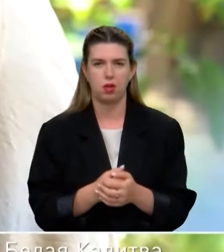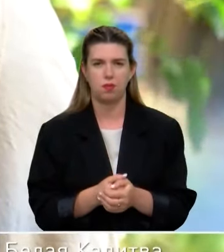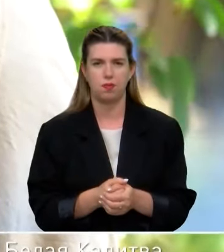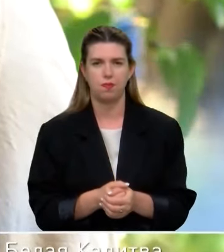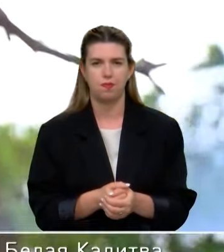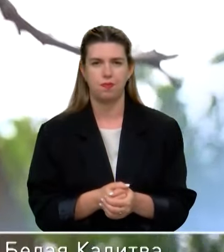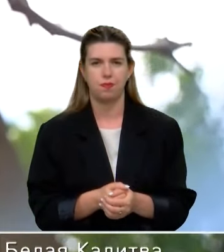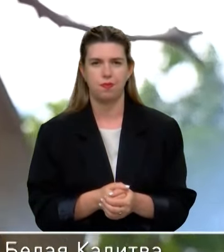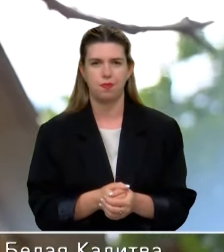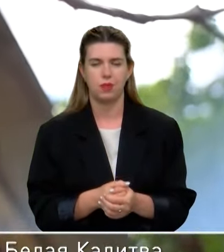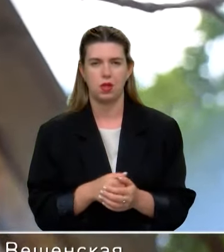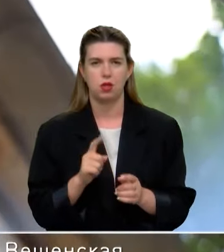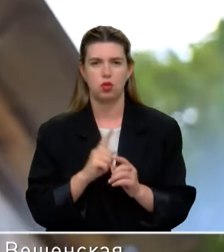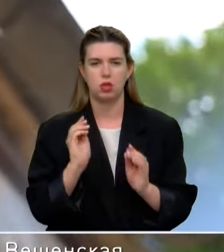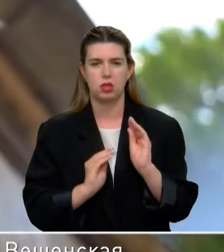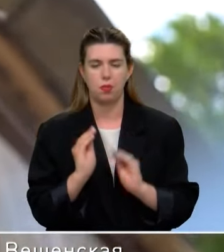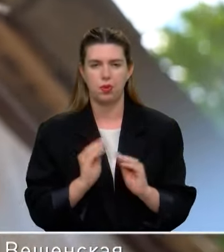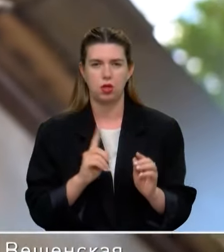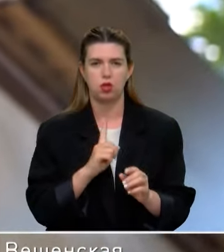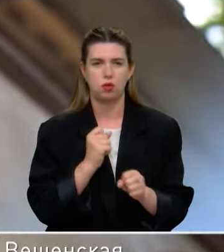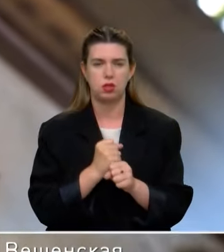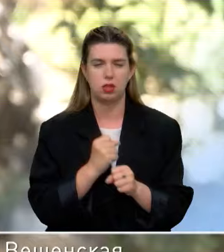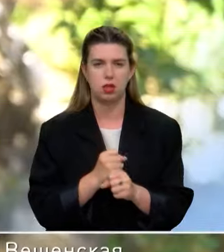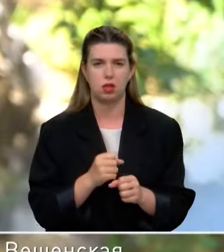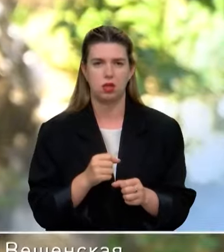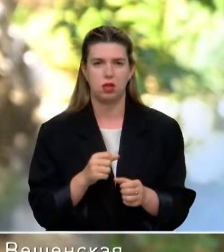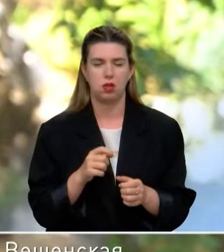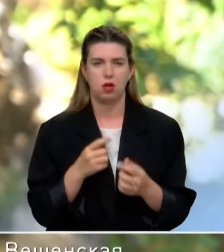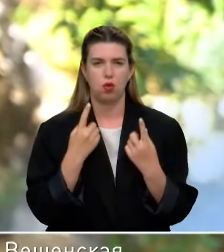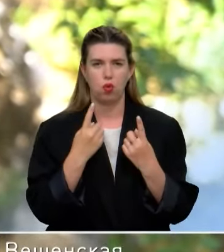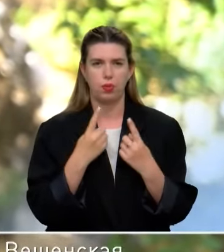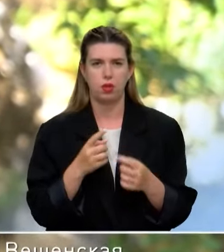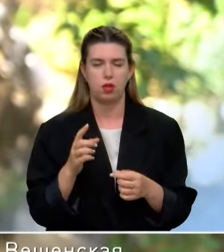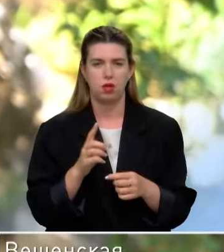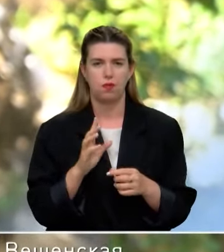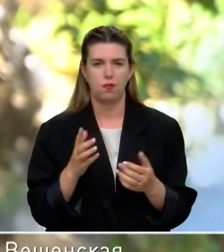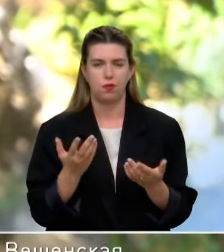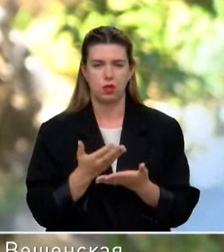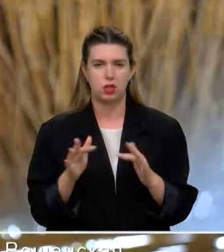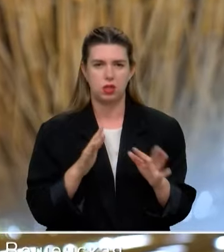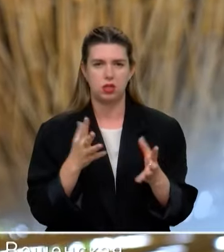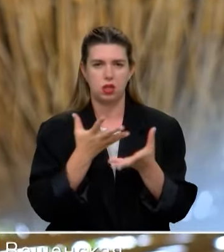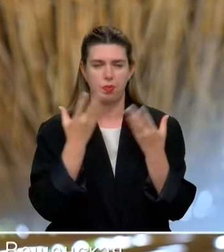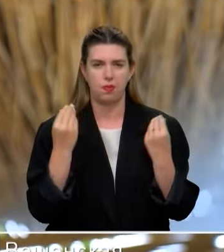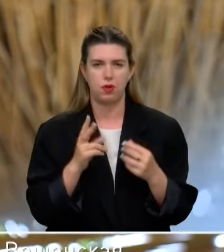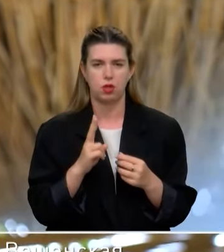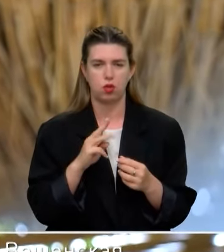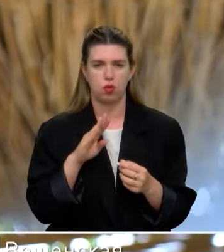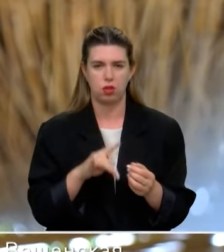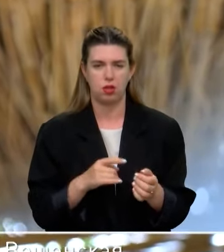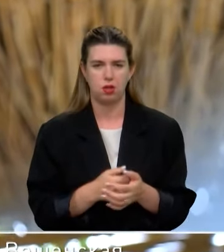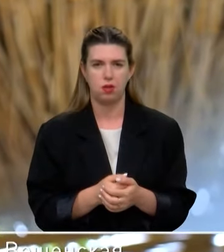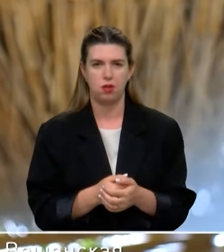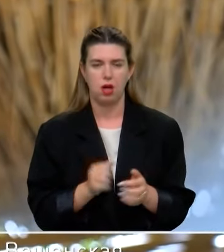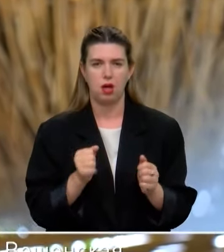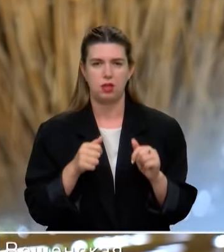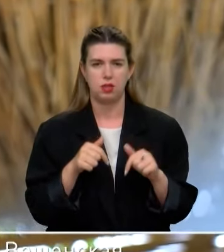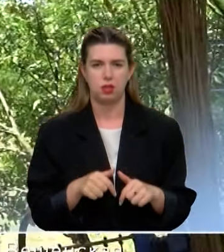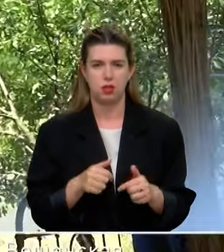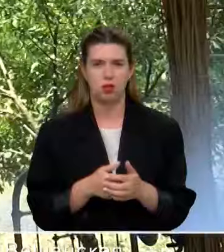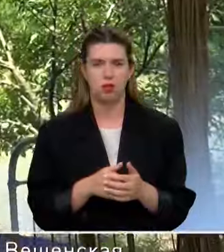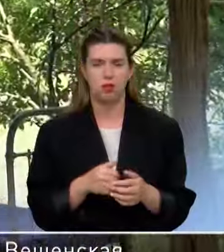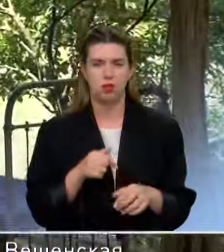что-то собрать что-то сделать трёхмерное в суете ты забываешь Кто ты а здесь мне